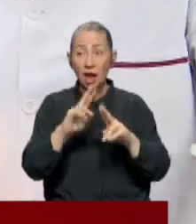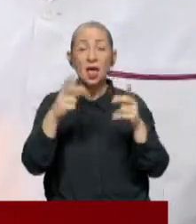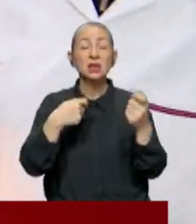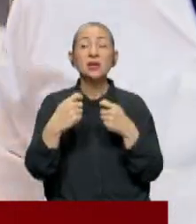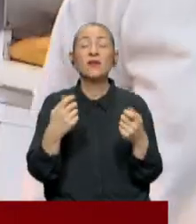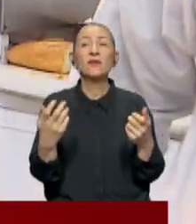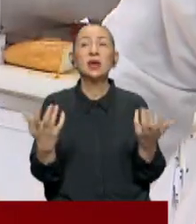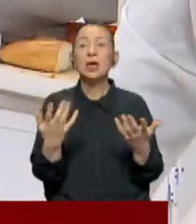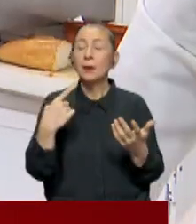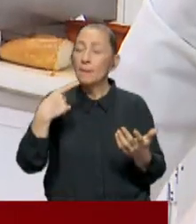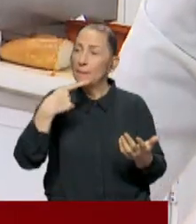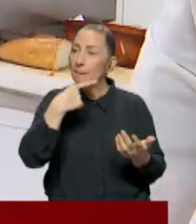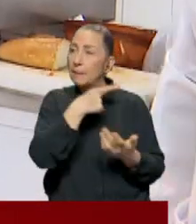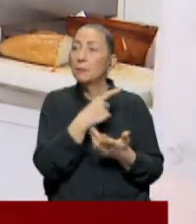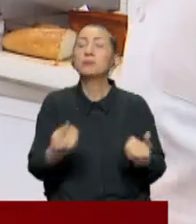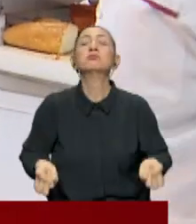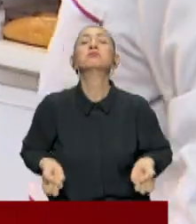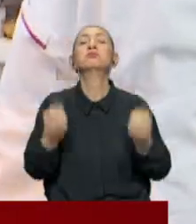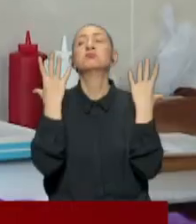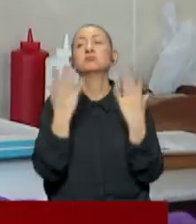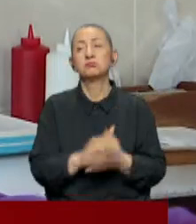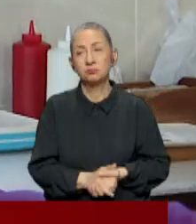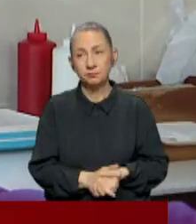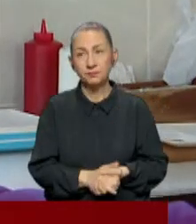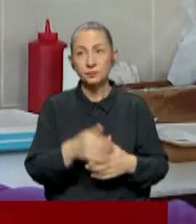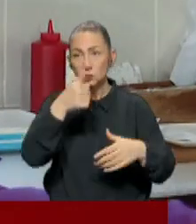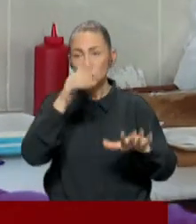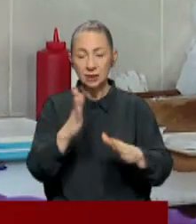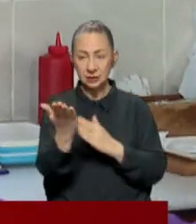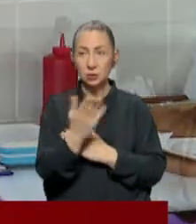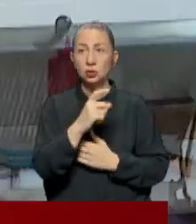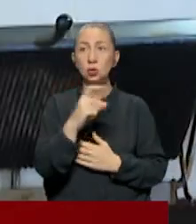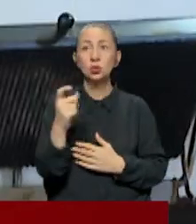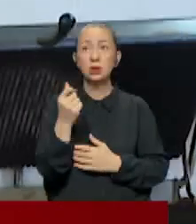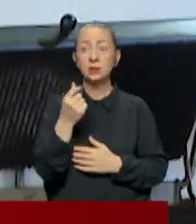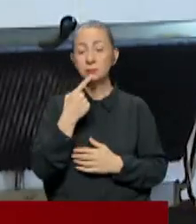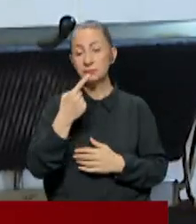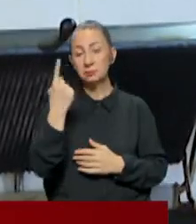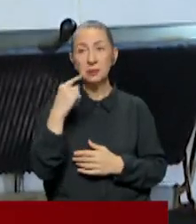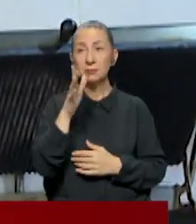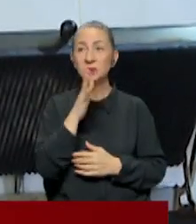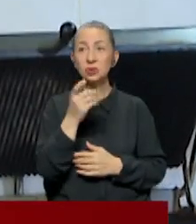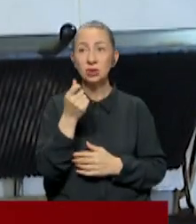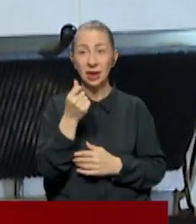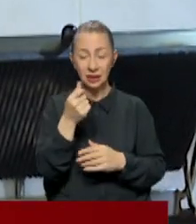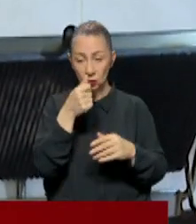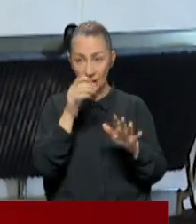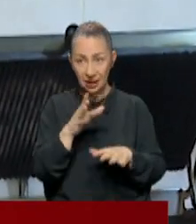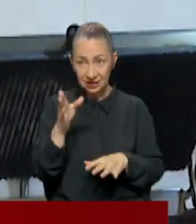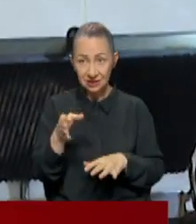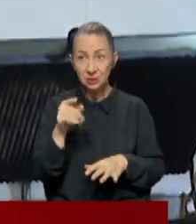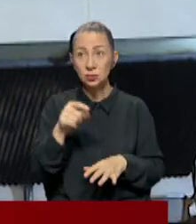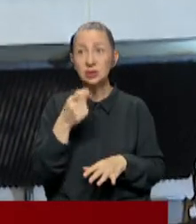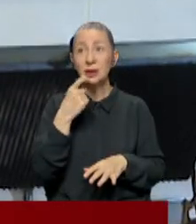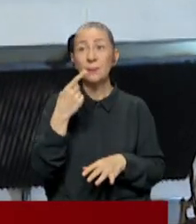esnaf artık dayanacak gücü kendinde bulamıyor. Bize doğalgaz geldi şimdi 900 lira. Geçtiğimiz yıl 500 liraya çıkan şey